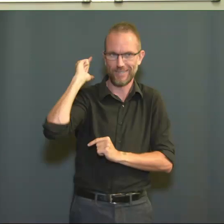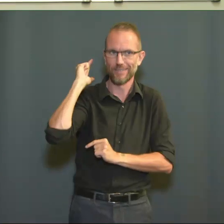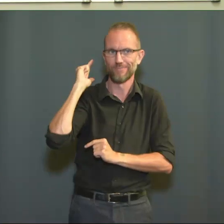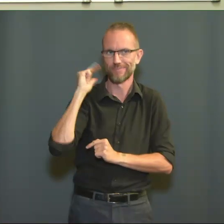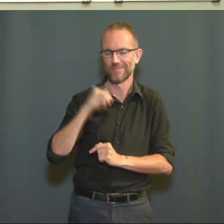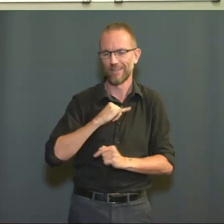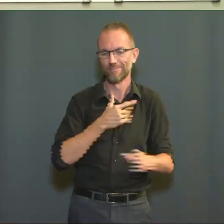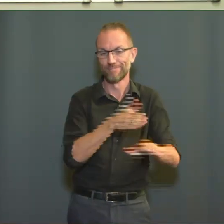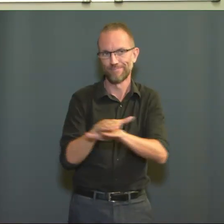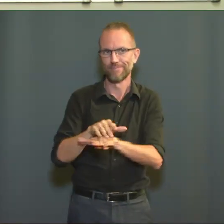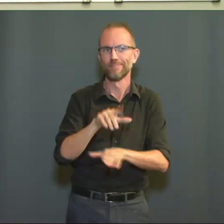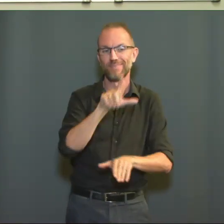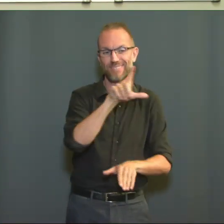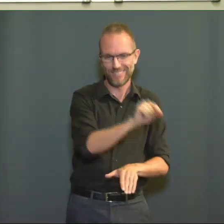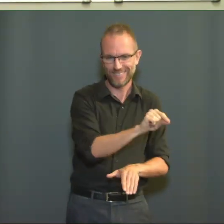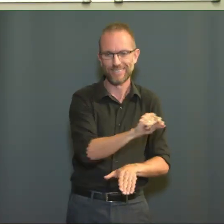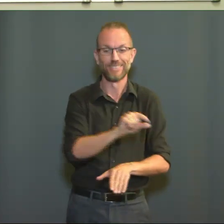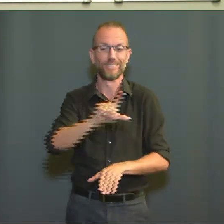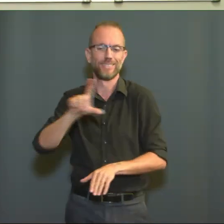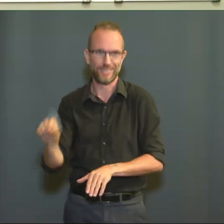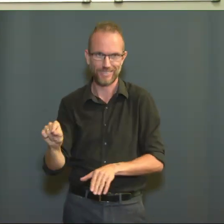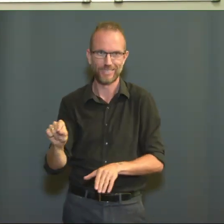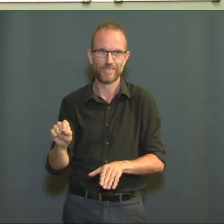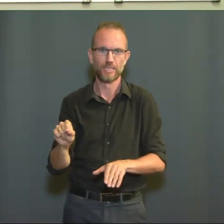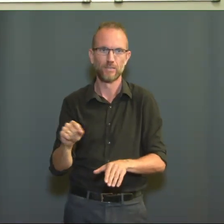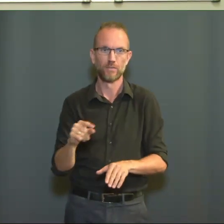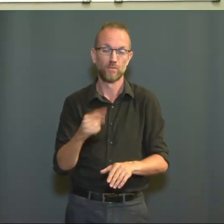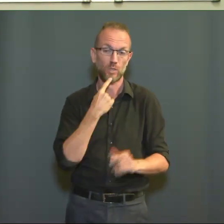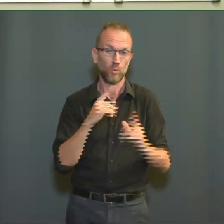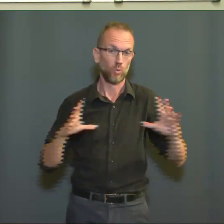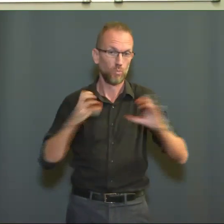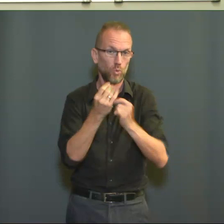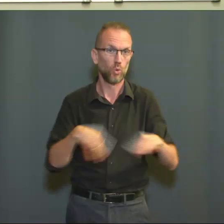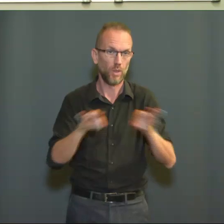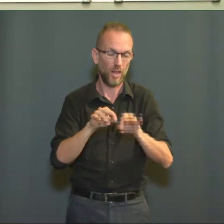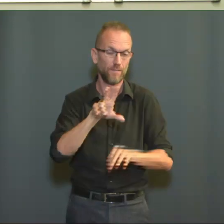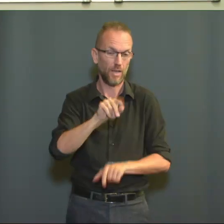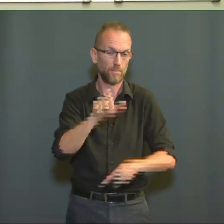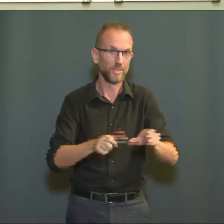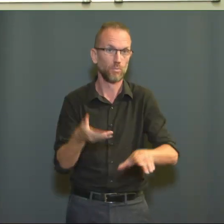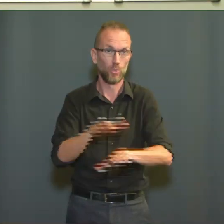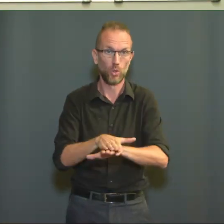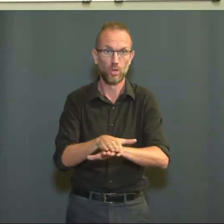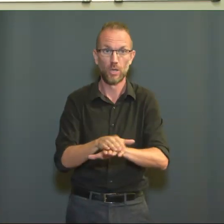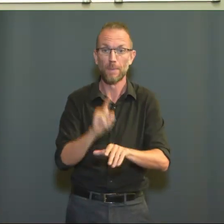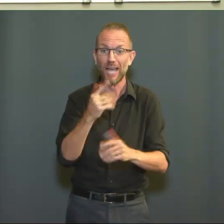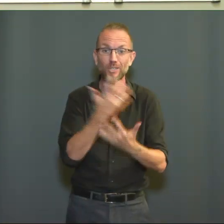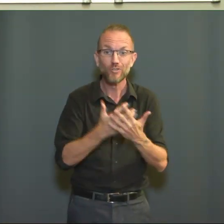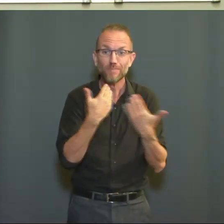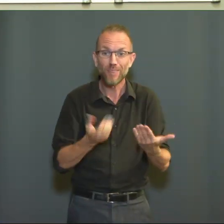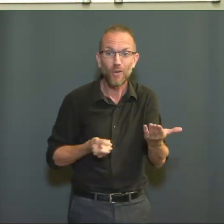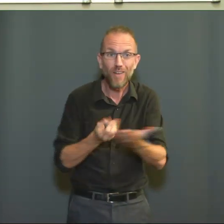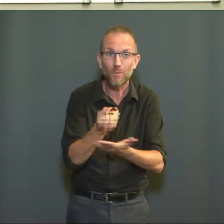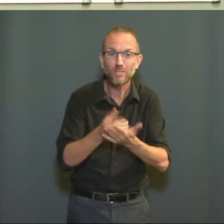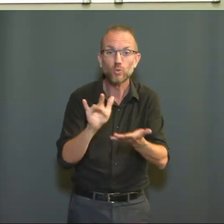à déplorer. C'est 2 fois 10 décès, donc ces 20 décès ne sont pas encore repris dans les statistiques actuelles, puisqu'ils ne seront